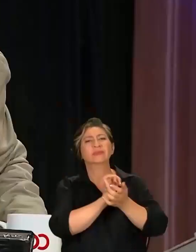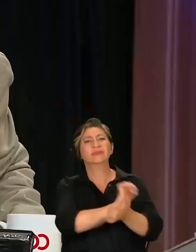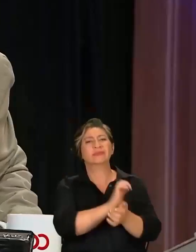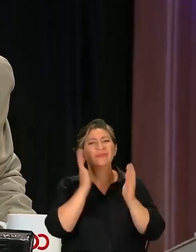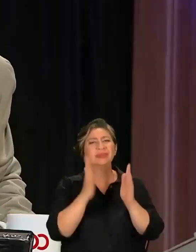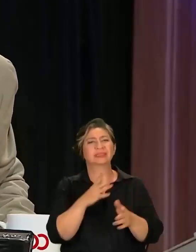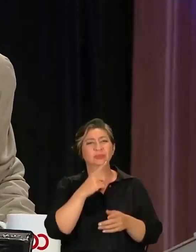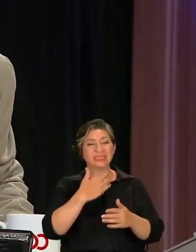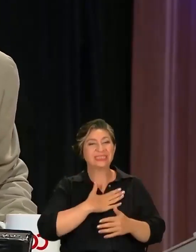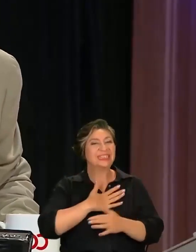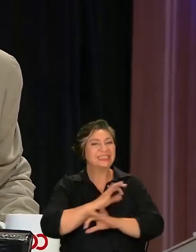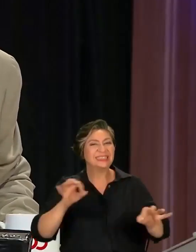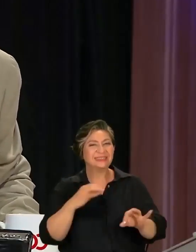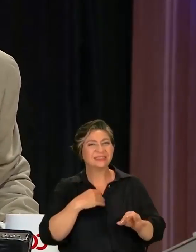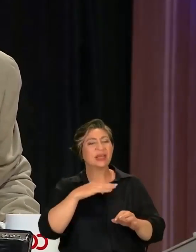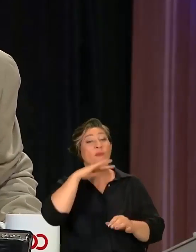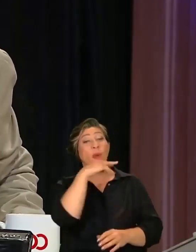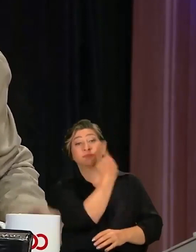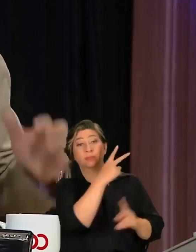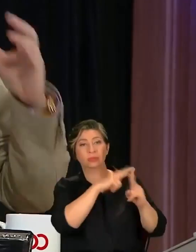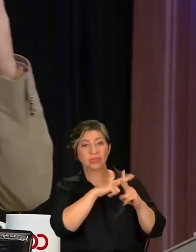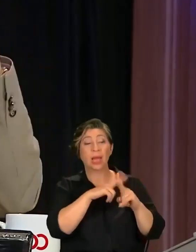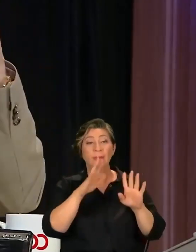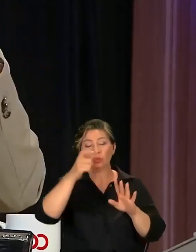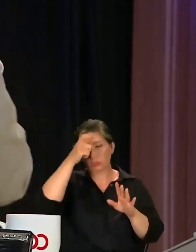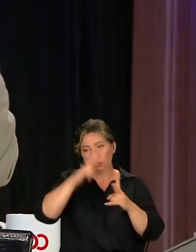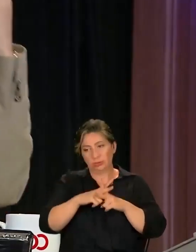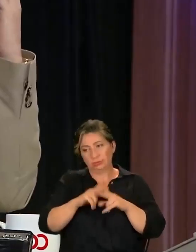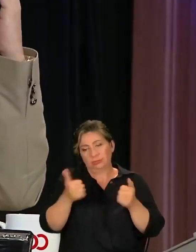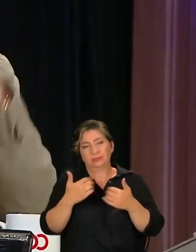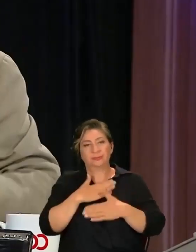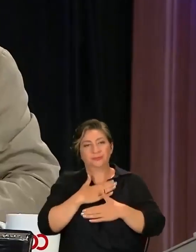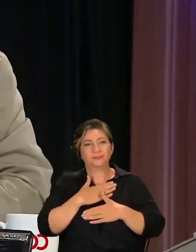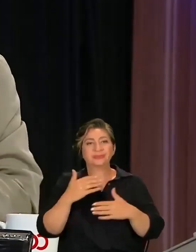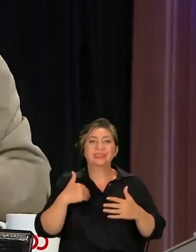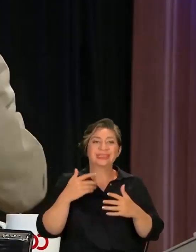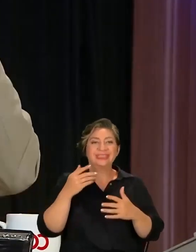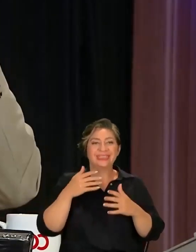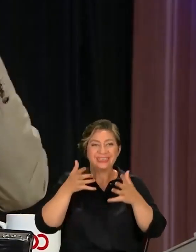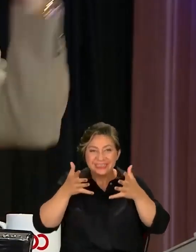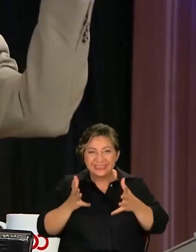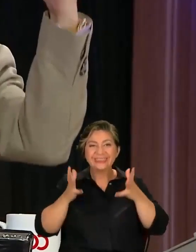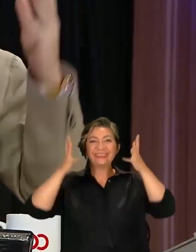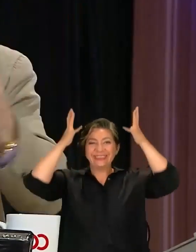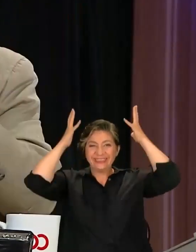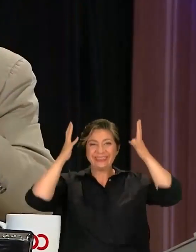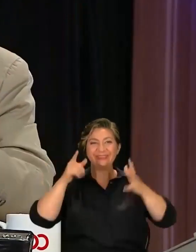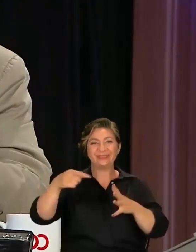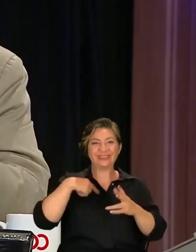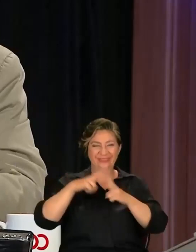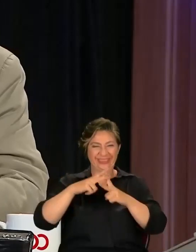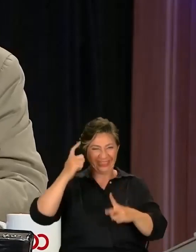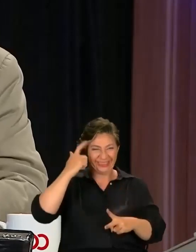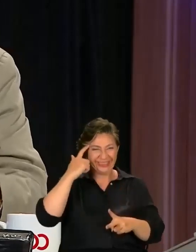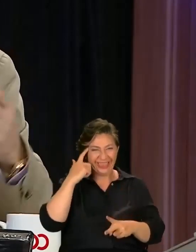dururken bu saygısızlıklarım yüzünden yabancı polislere. Ama ya bütün mesela ben de şeyle eğleniyorum. Ulan diyorum şimdi kaskımı çıkaracağım. Bu genç polis